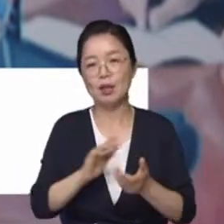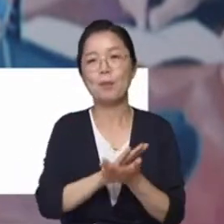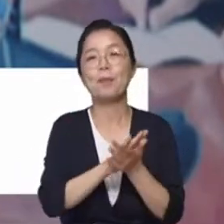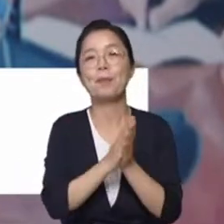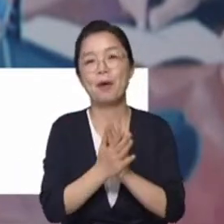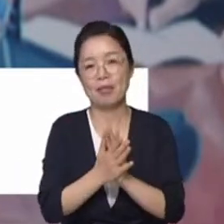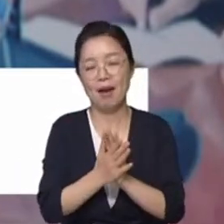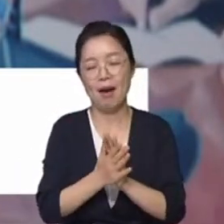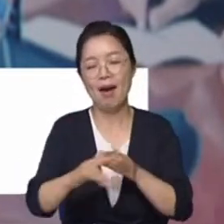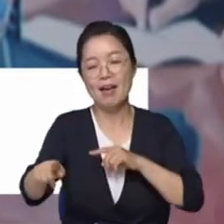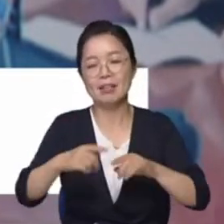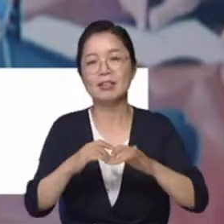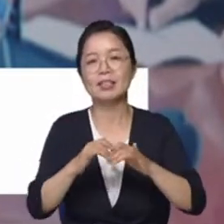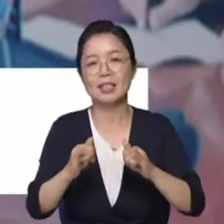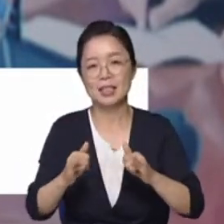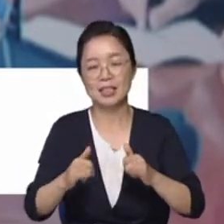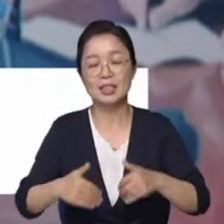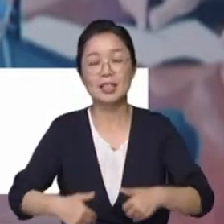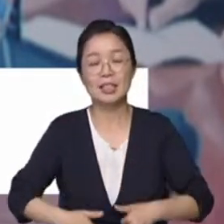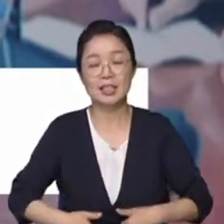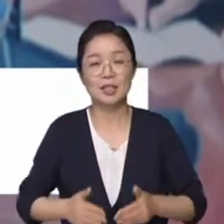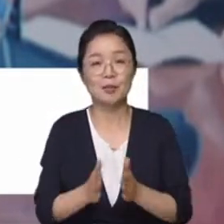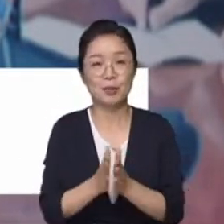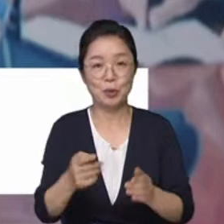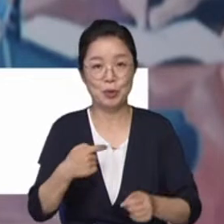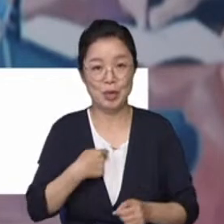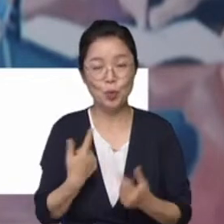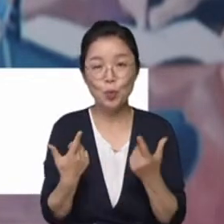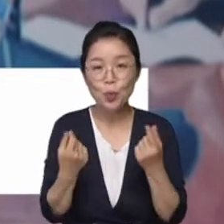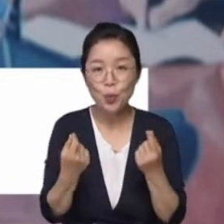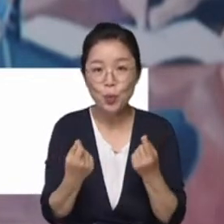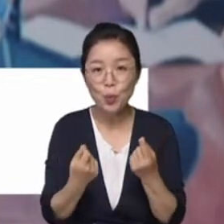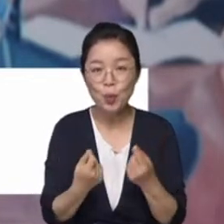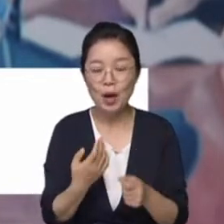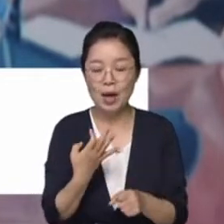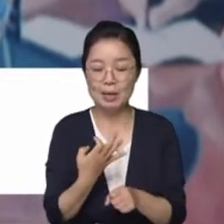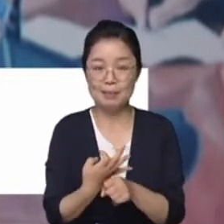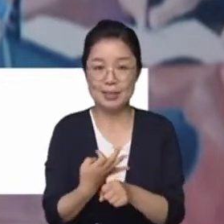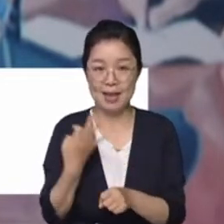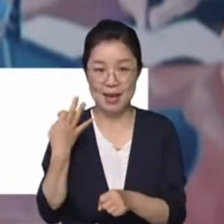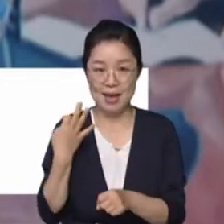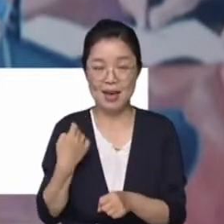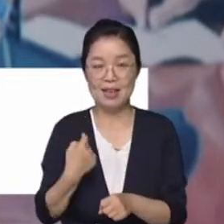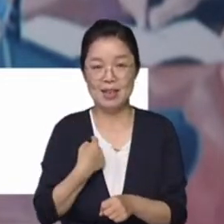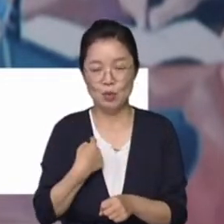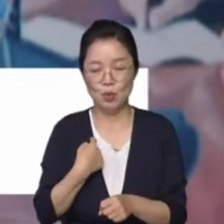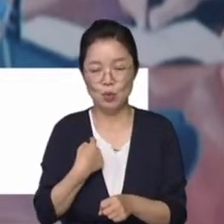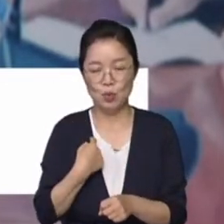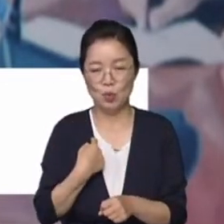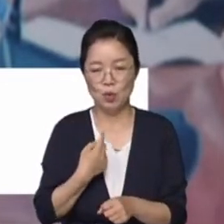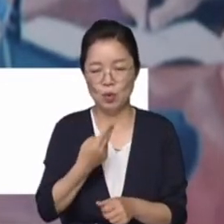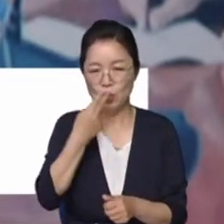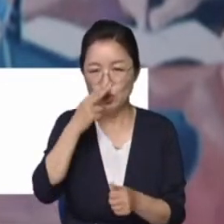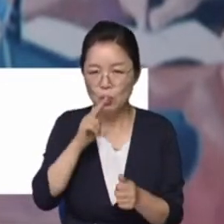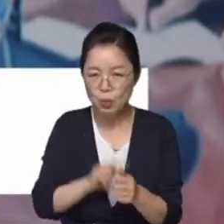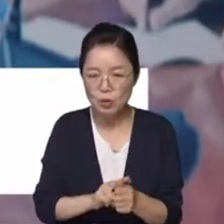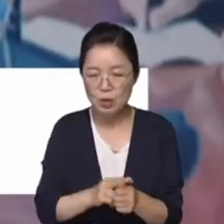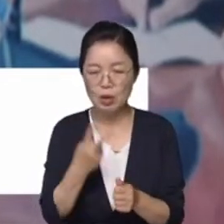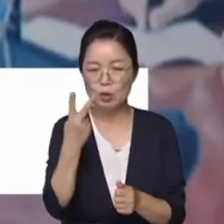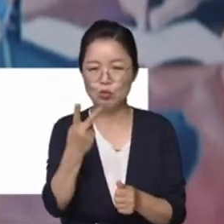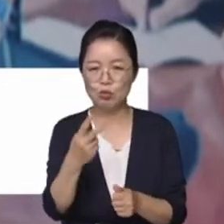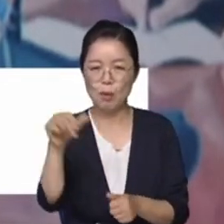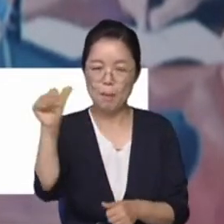정치인들이 시작됐다라고 보는 거고요. 저도 그중에 하나입니다. 14년 전에 자민련 텃밭에 도전해서 두 번